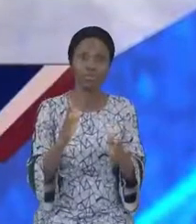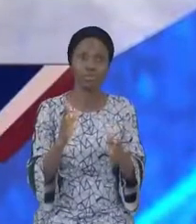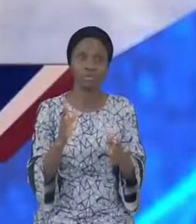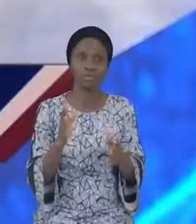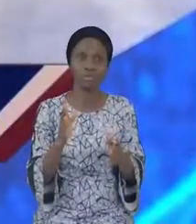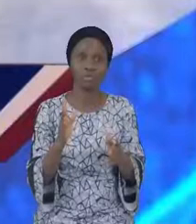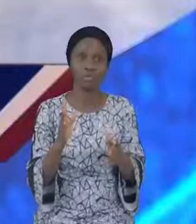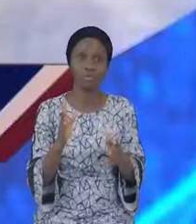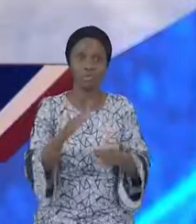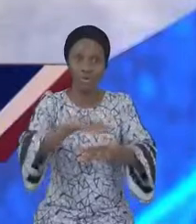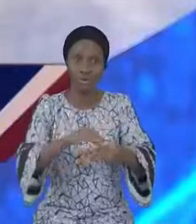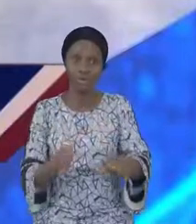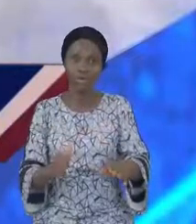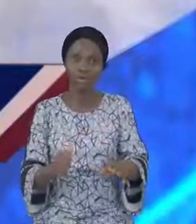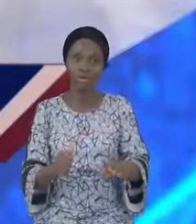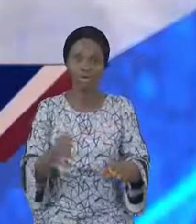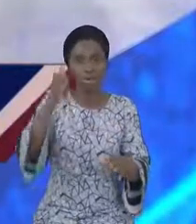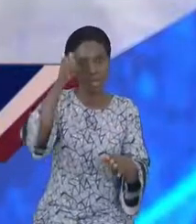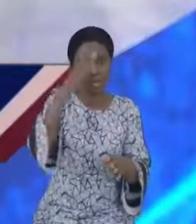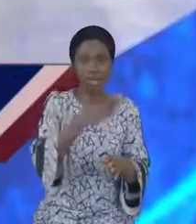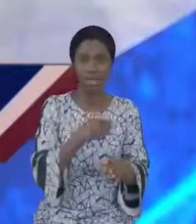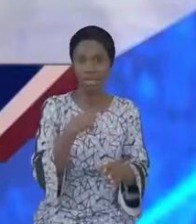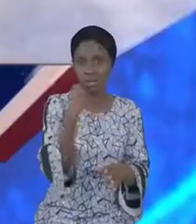appela l'homme et lui dit,